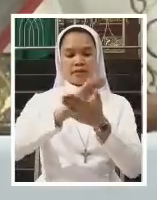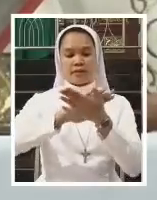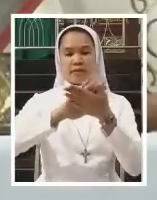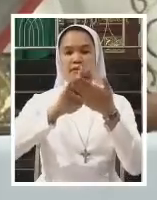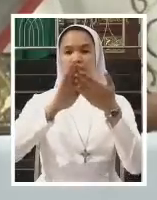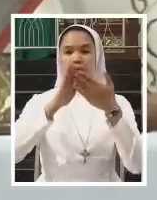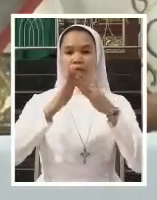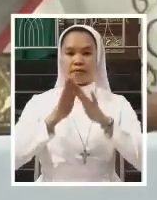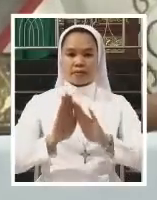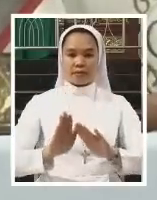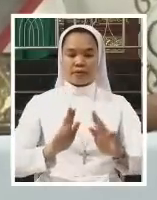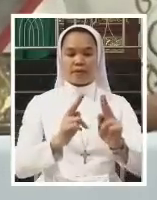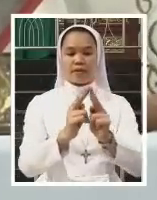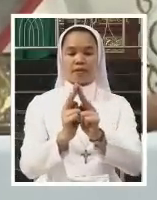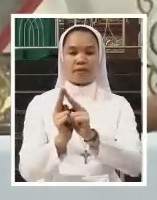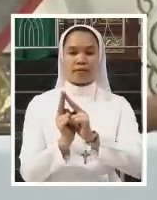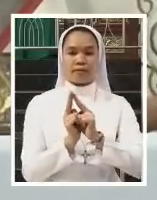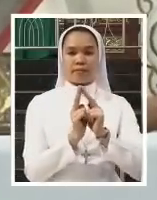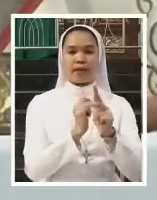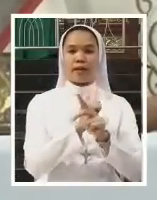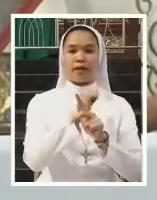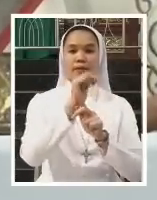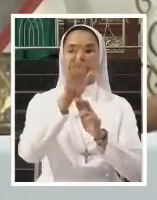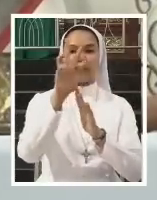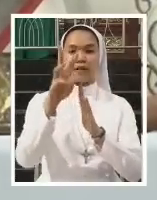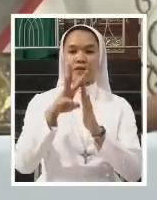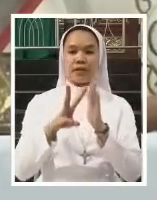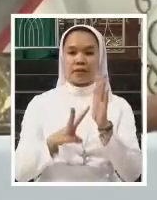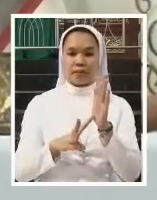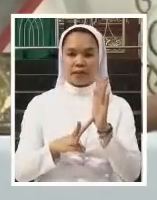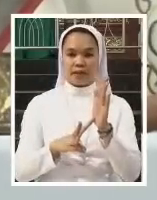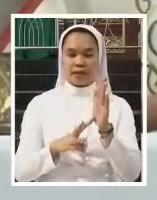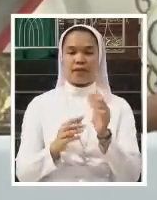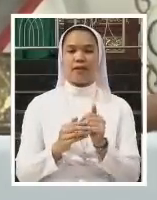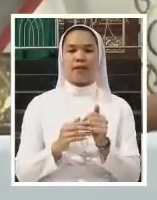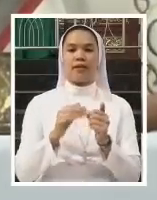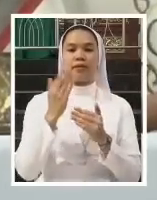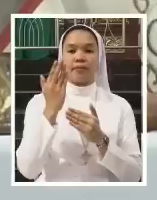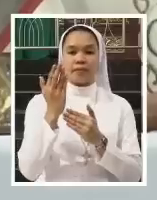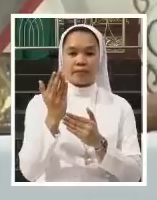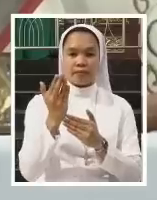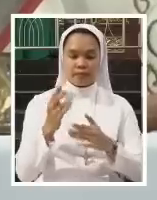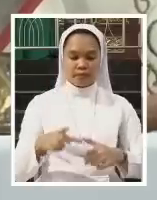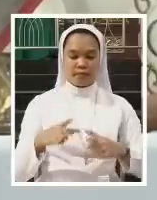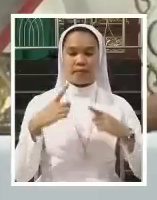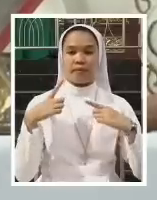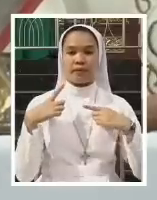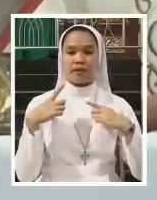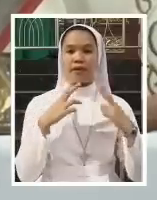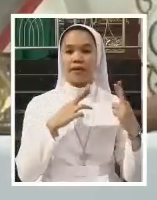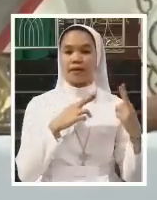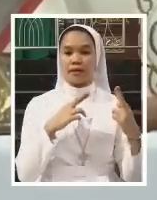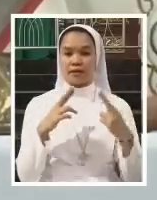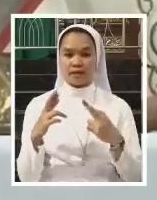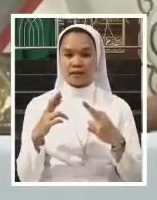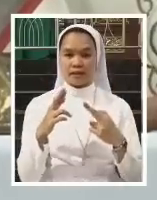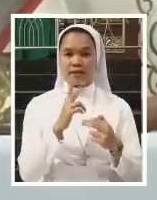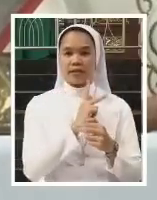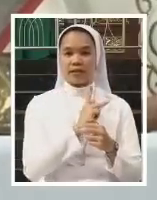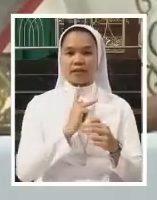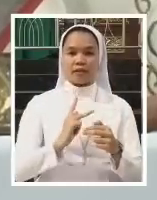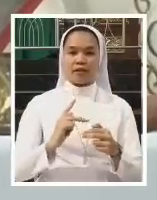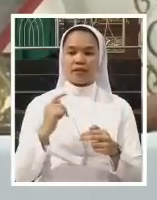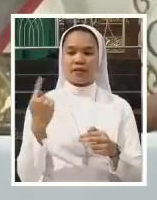asin magkaboronyog, sosog sa saimong kabutan, ika na nabubuhay ang sinagahade